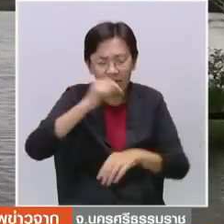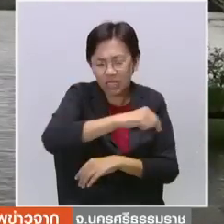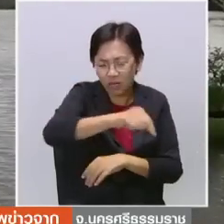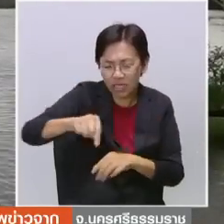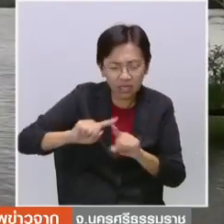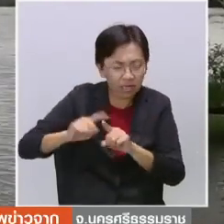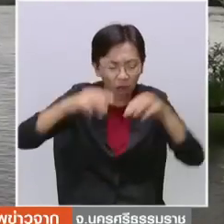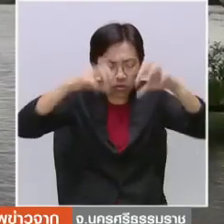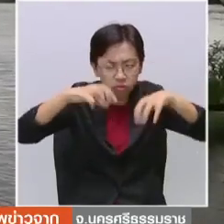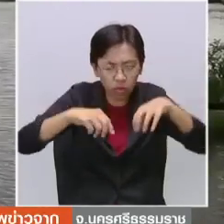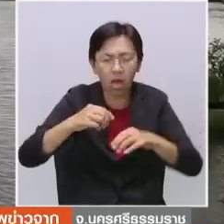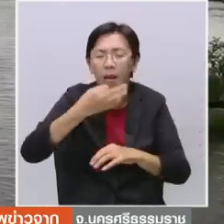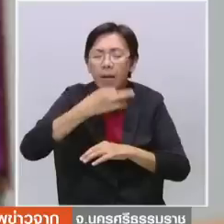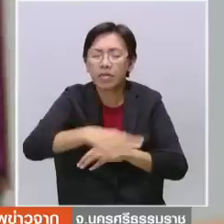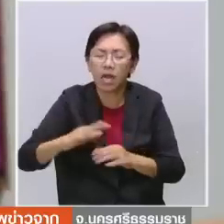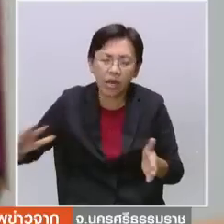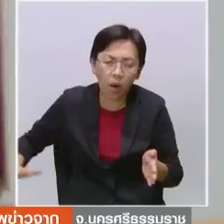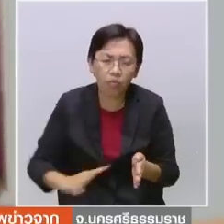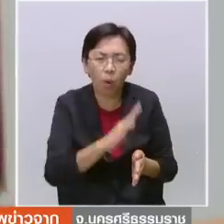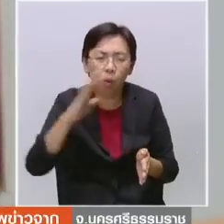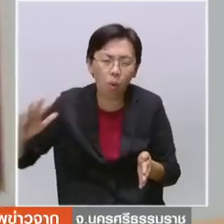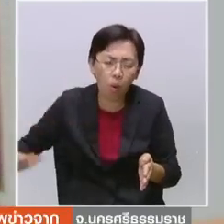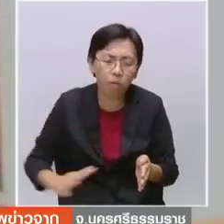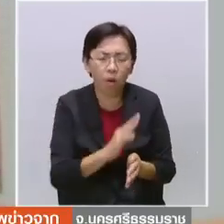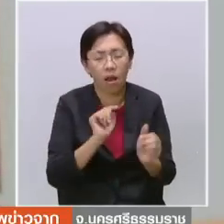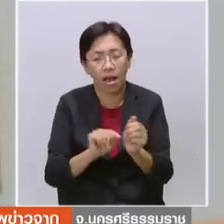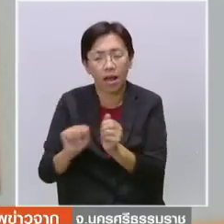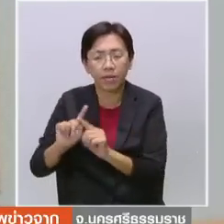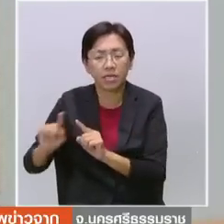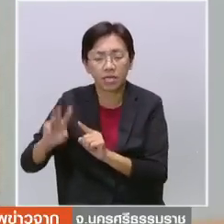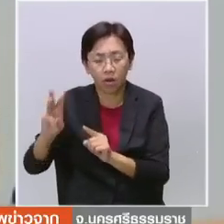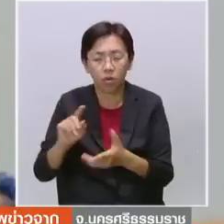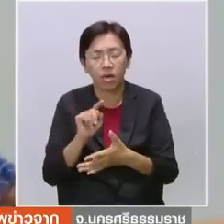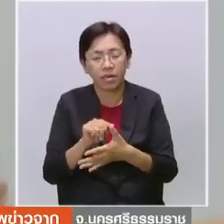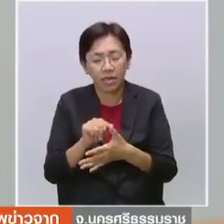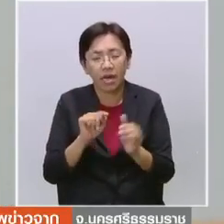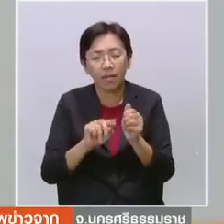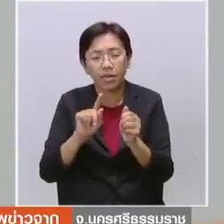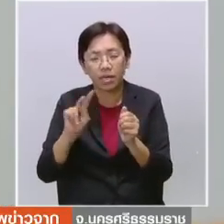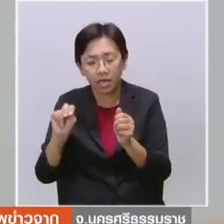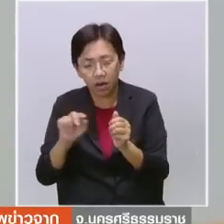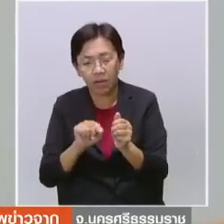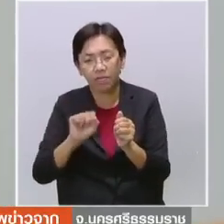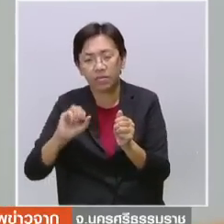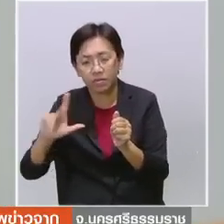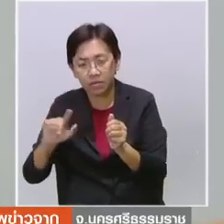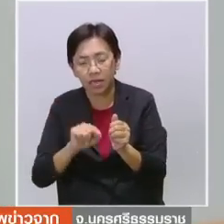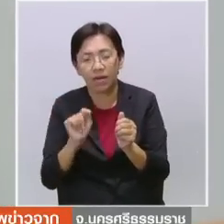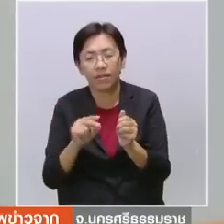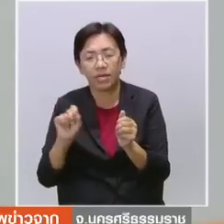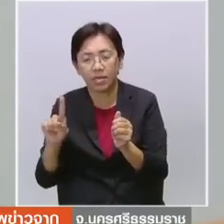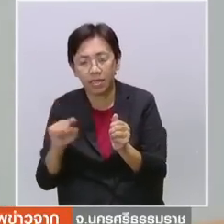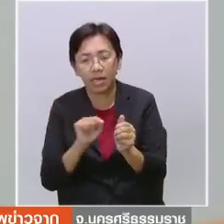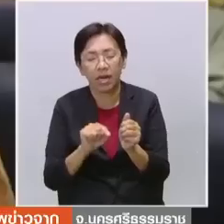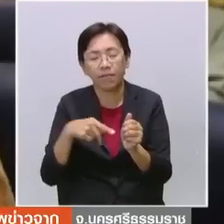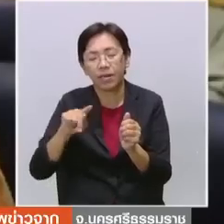ที่มีคลื่นลมแรงซัดถล่มบริเวณชายฝั่ง6อำเภอคืออำเภอขนอมสิชนท่าศาลา